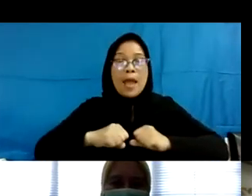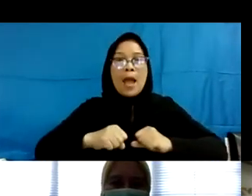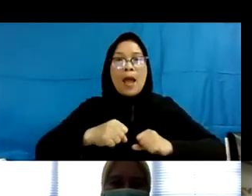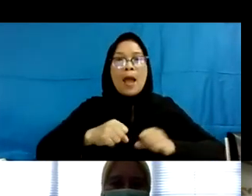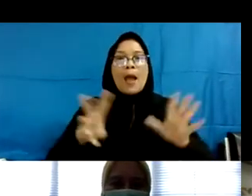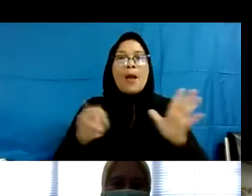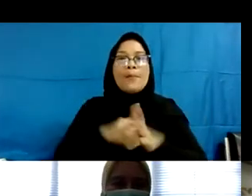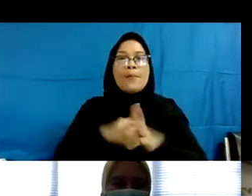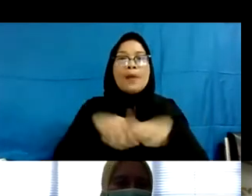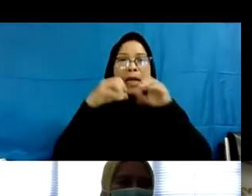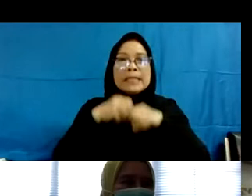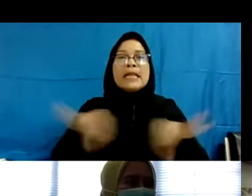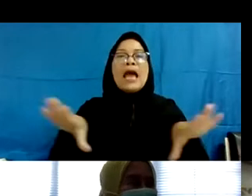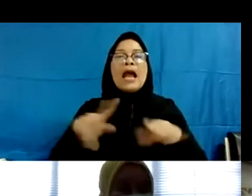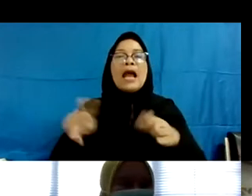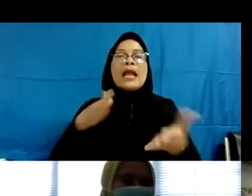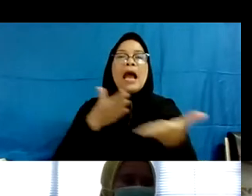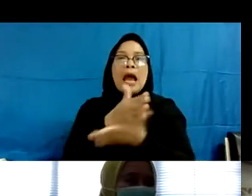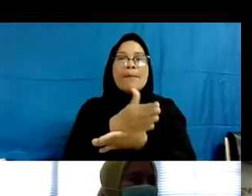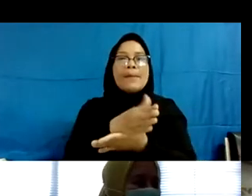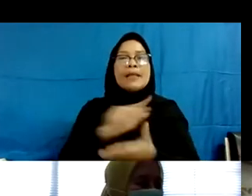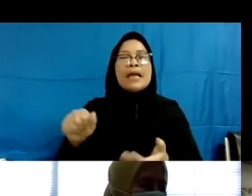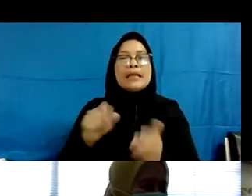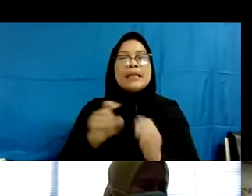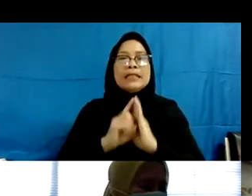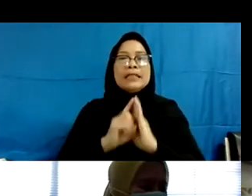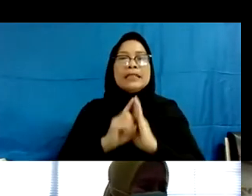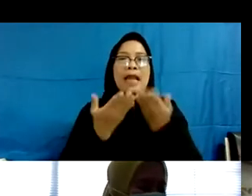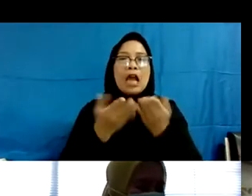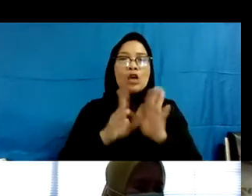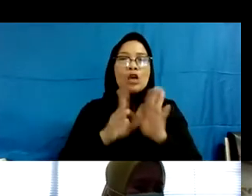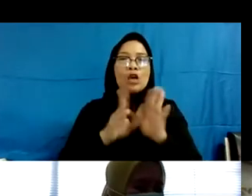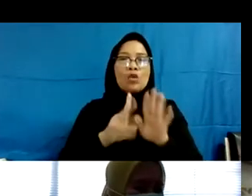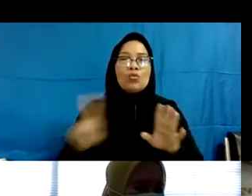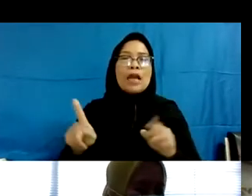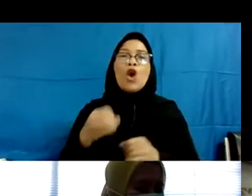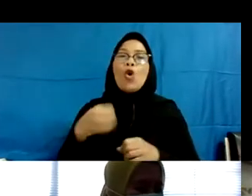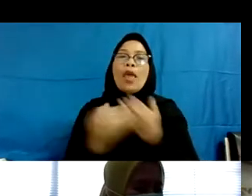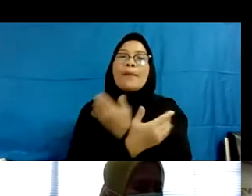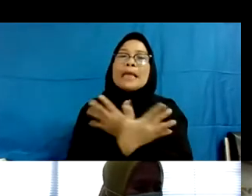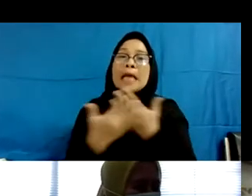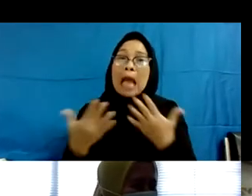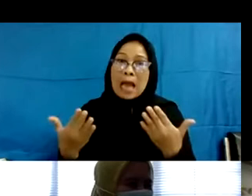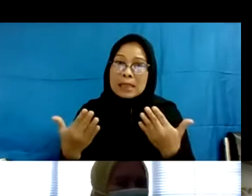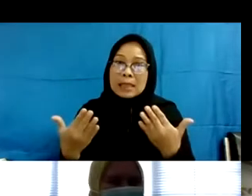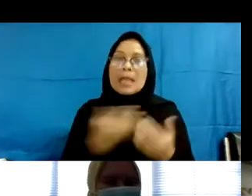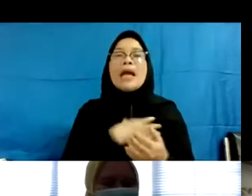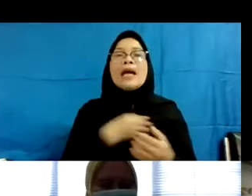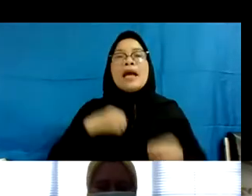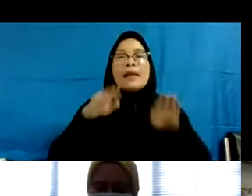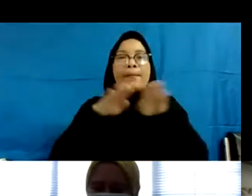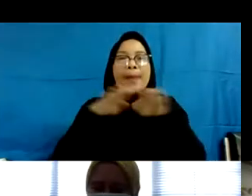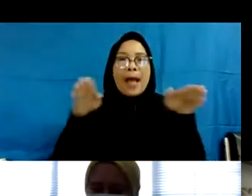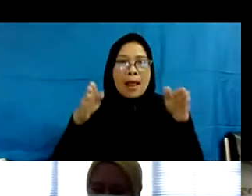menghilangkan hambatan itu kita lakukan tadi melalui pilar-pilar keluarga, masyarakat, dan balai.